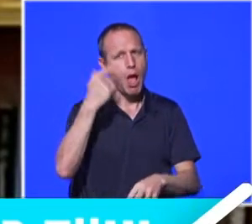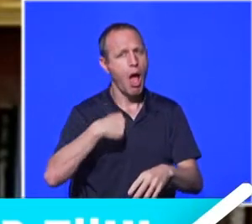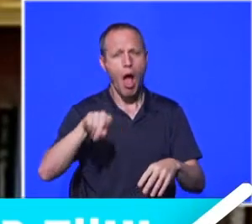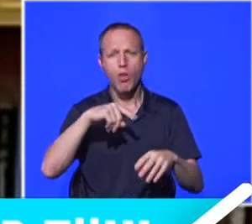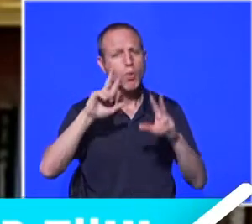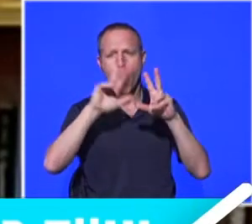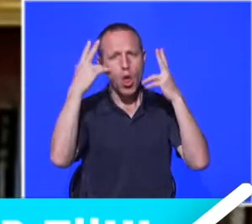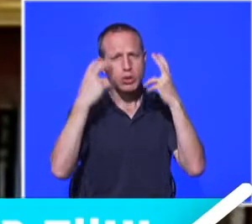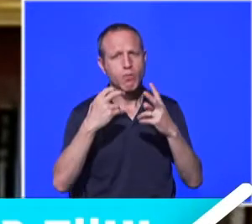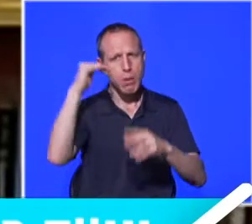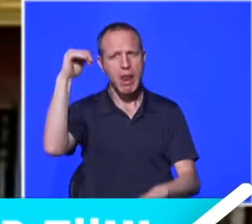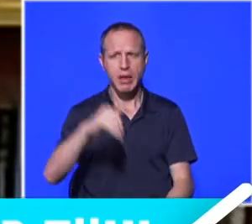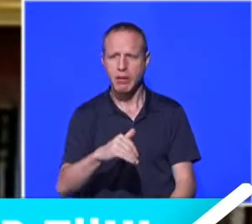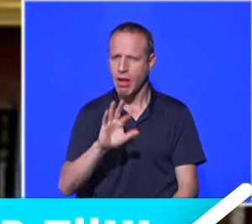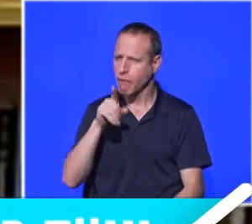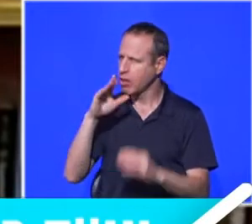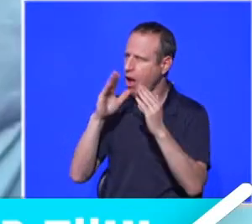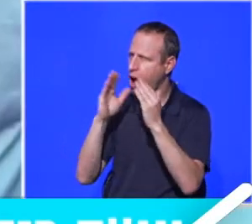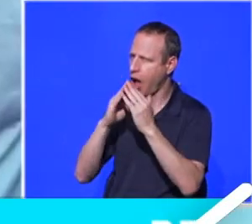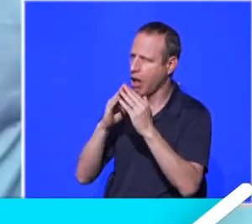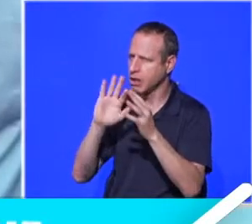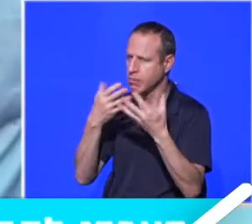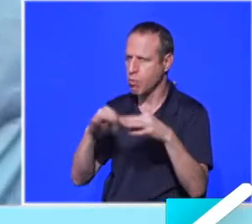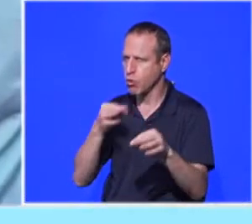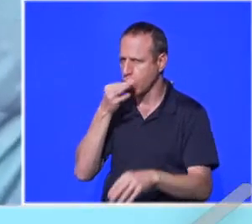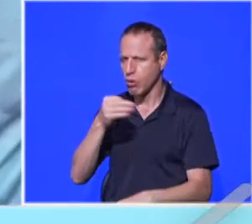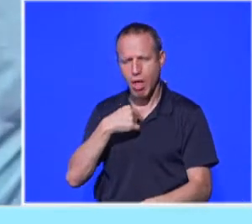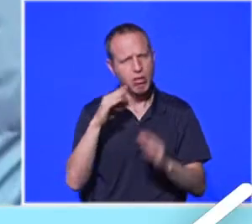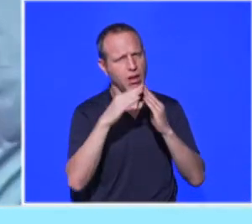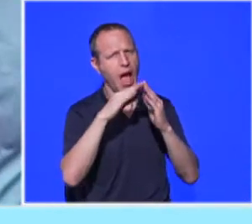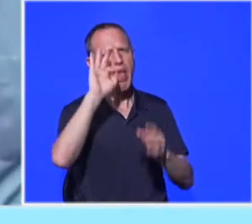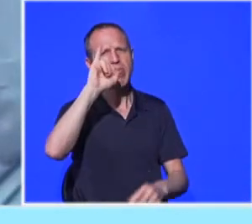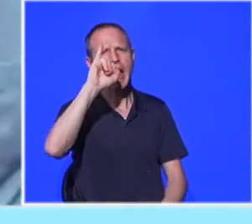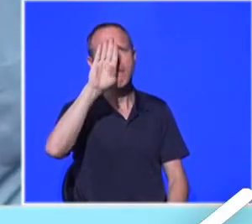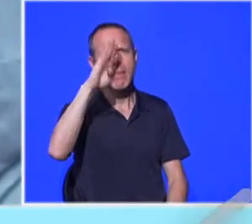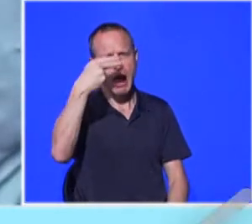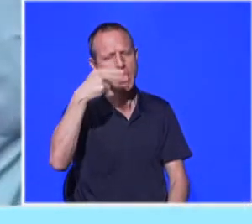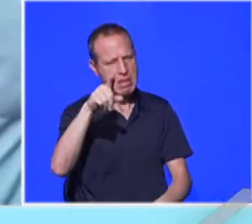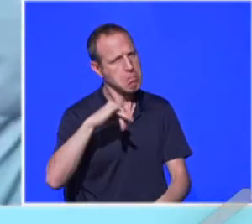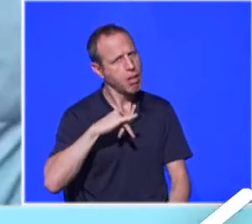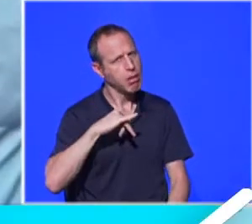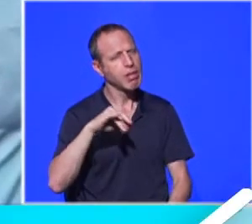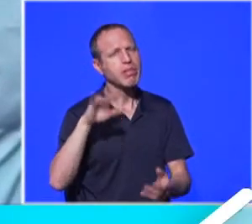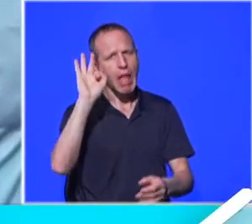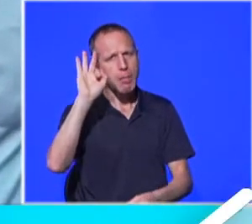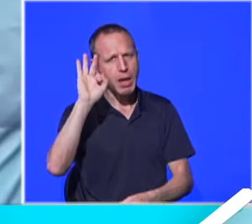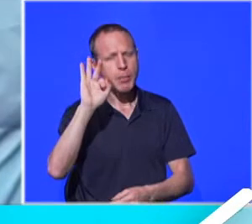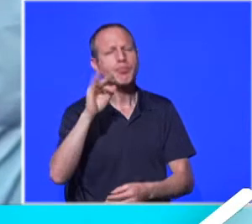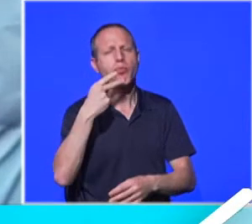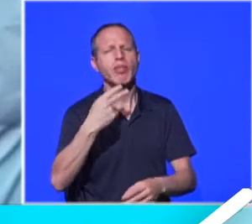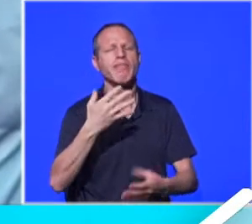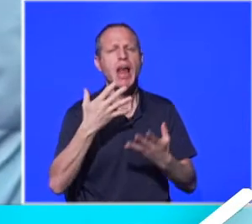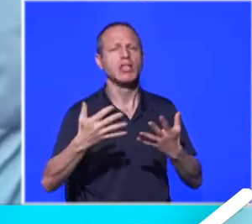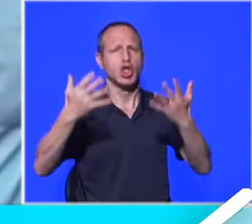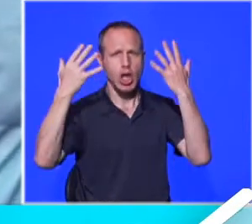צפויים לירידה. איפה אתה גר אגב, אם מותר לשאול? אני גר בטייבה, וטייבה מעניינת, כי טייבה בשנות, לפני